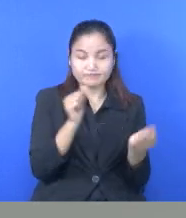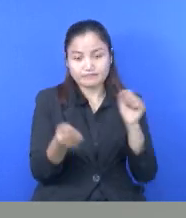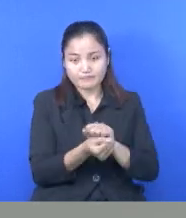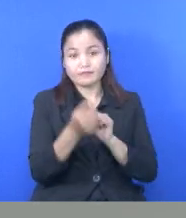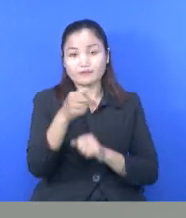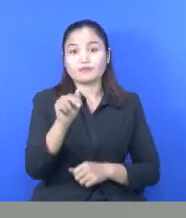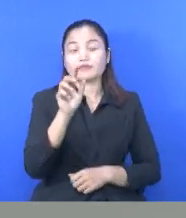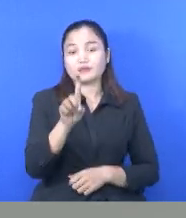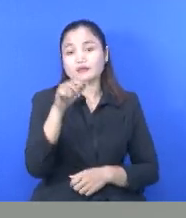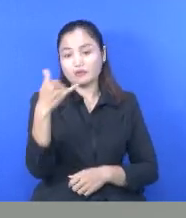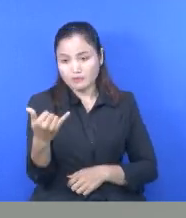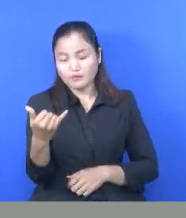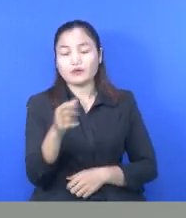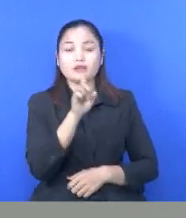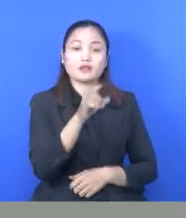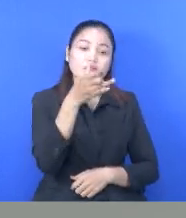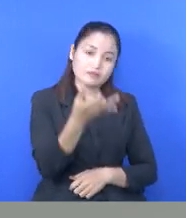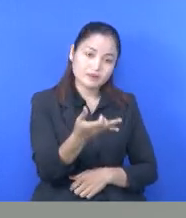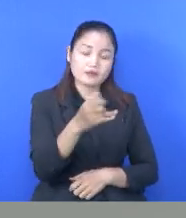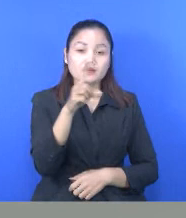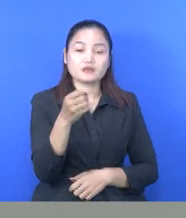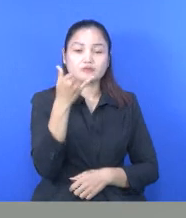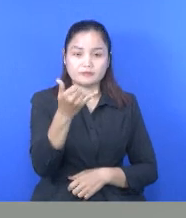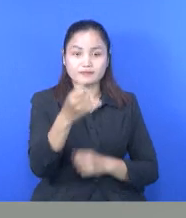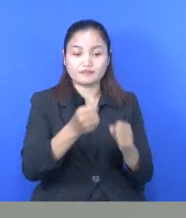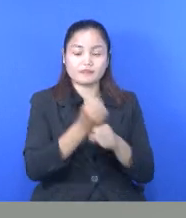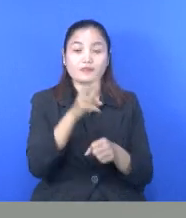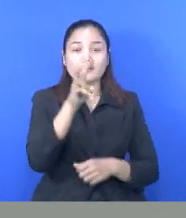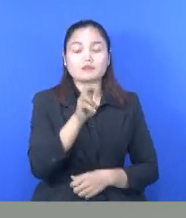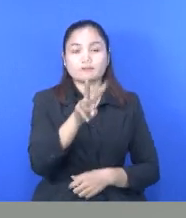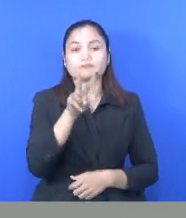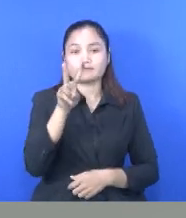nơi thằng ngày tiện đập pram muối đập pram pi khai cả đá cho năm pi pon mà pay pi khẳng một niềm vinh phần đài.